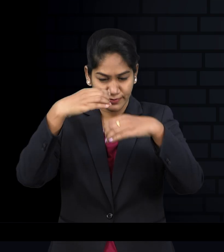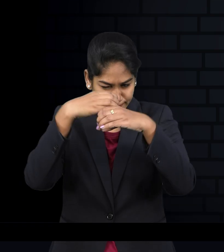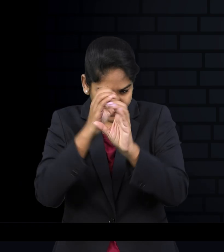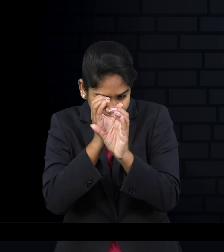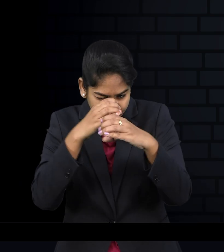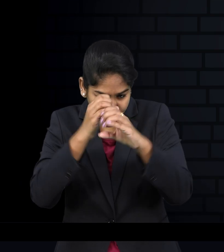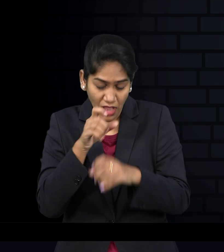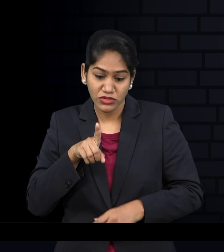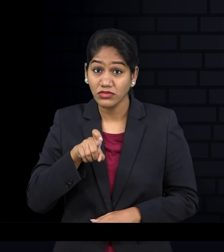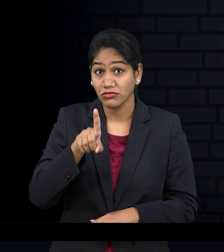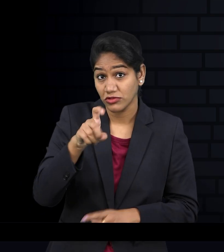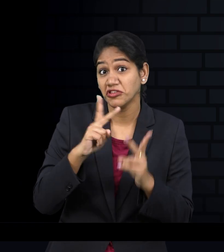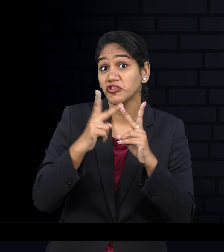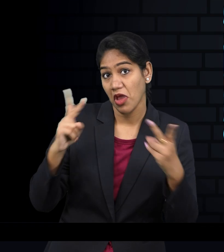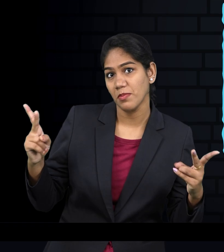कीटाणु,